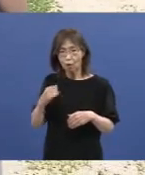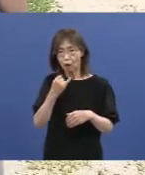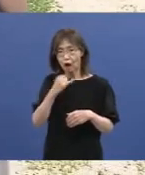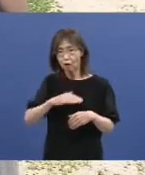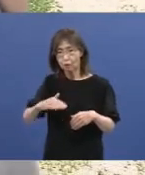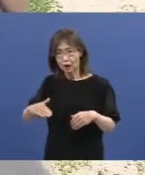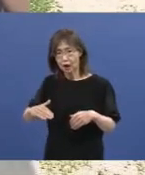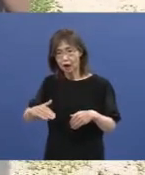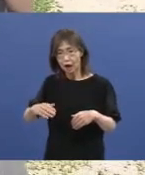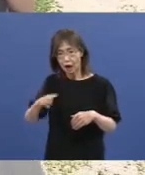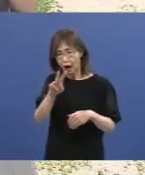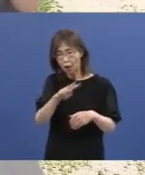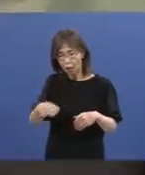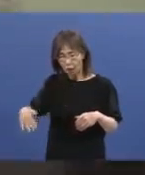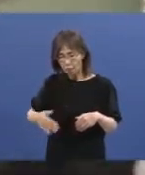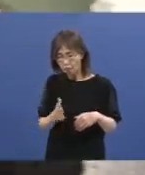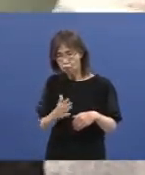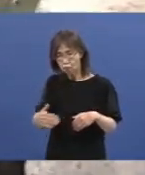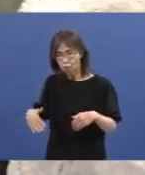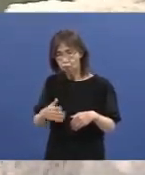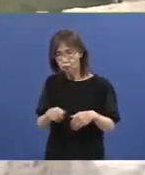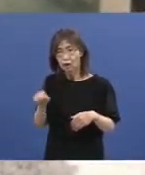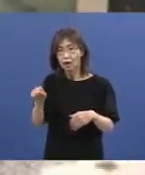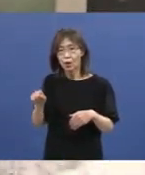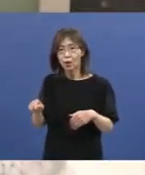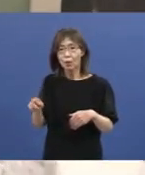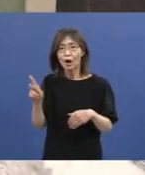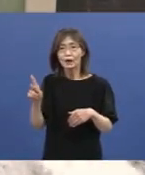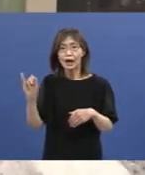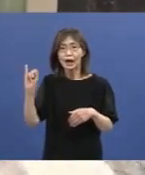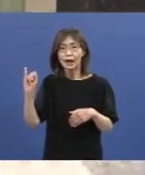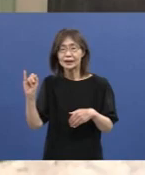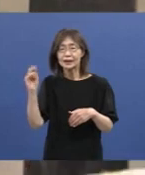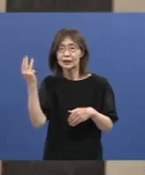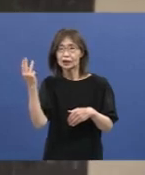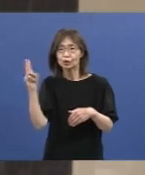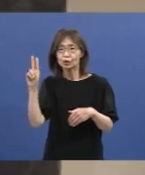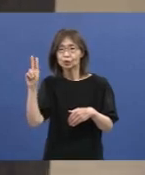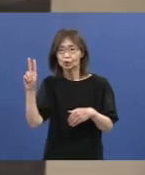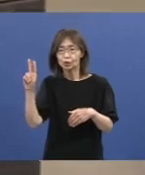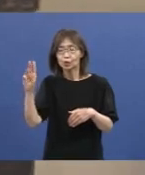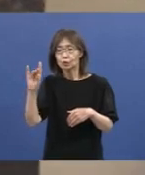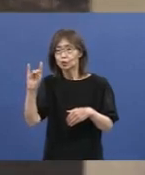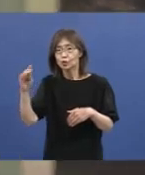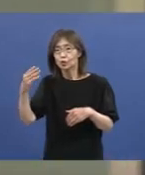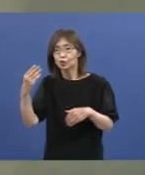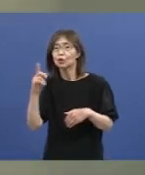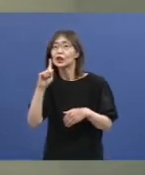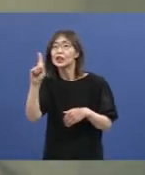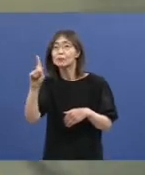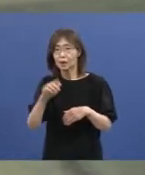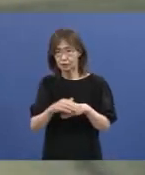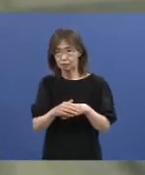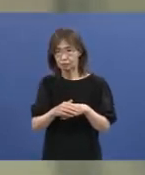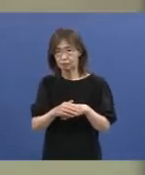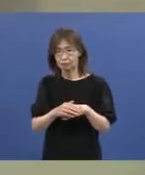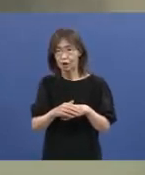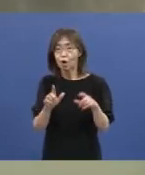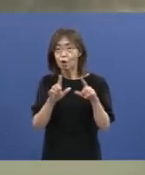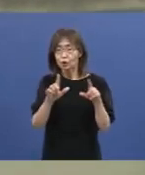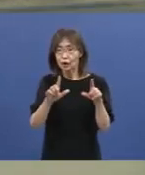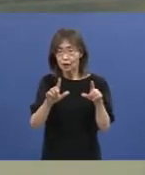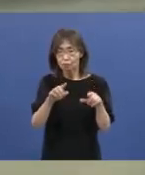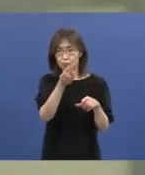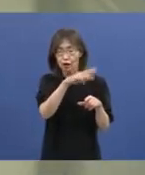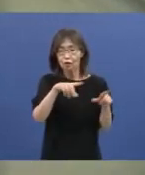入ってくる回遊魚という魚ですね、はい。でそれ以外に普段川に住んでるオイカと